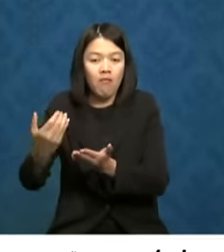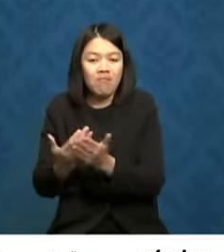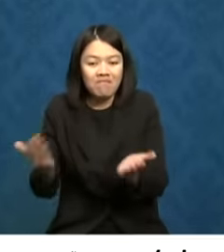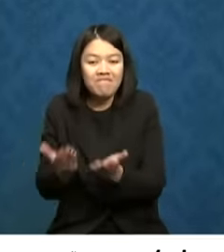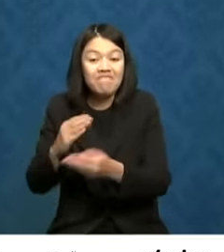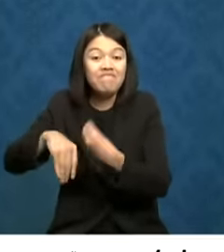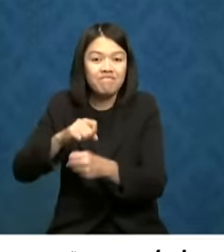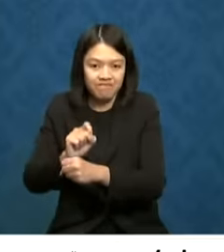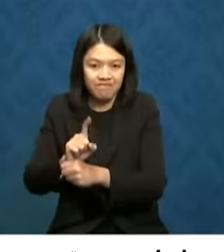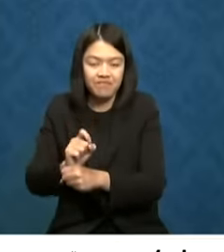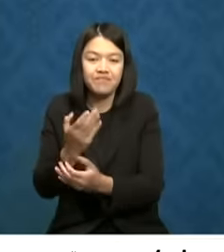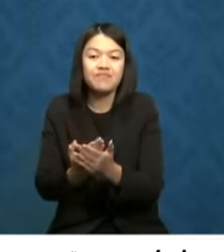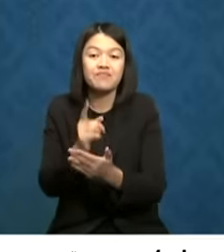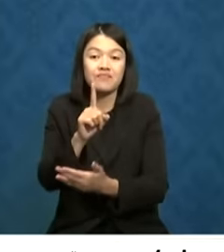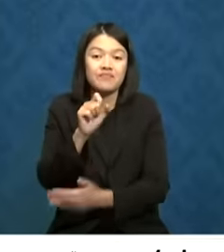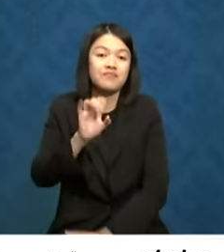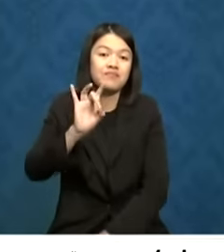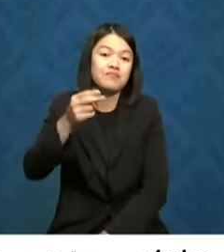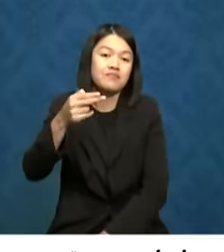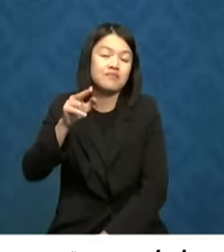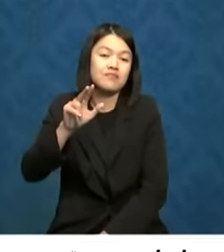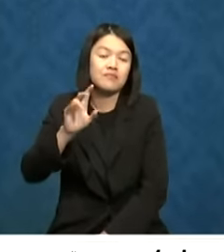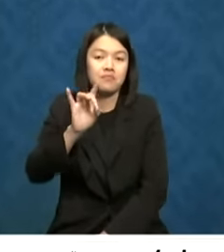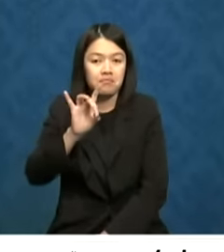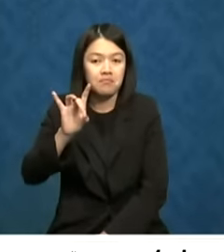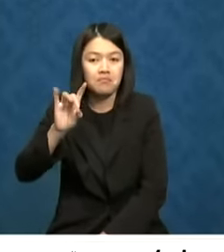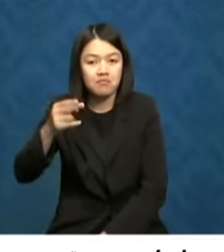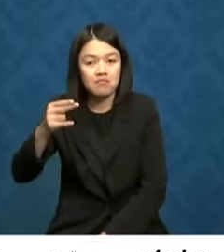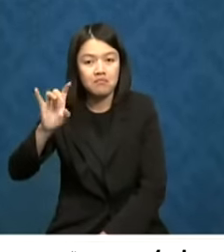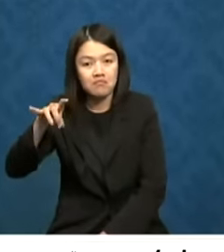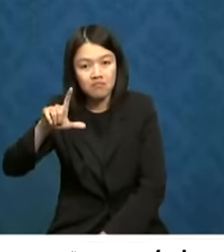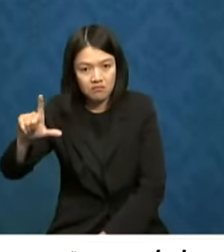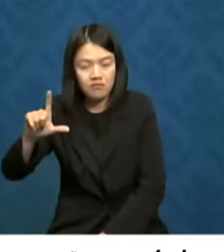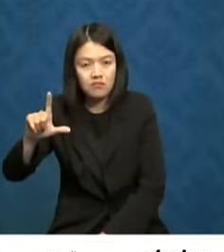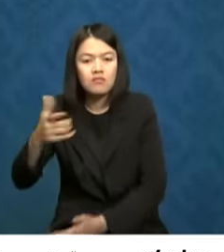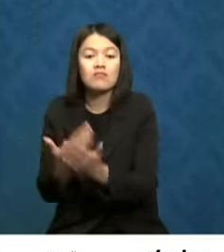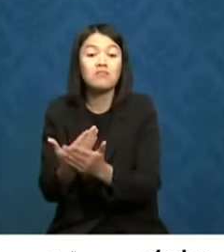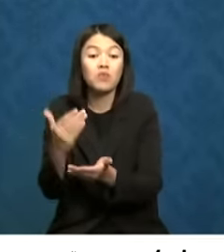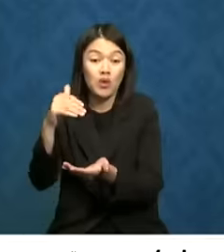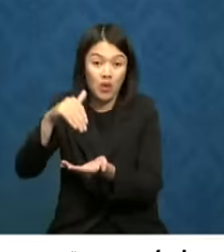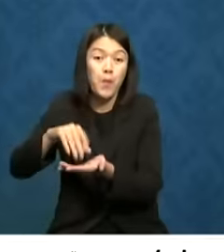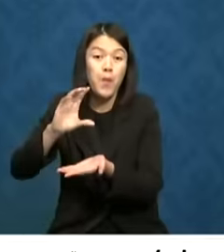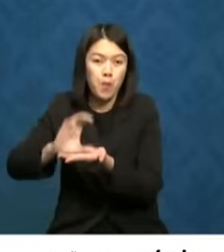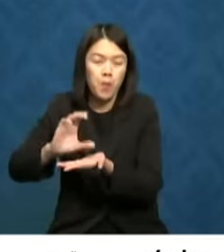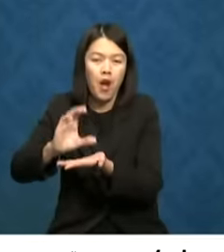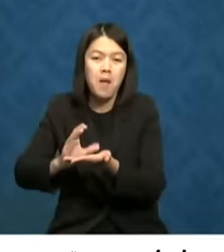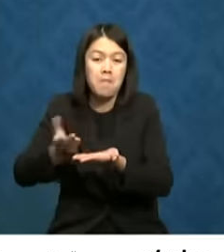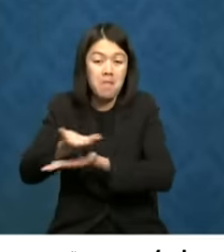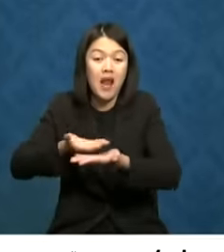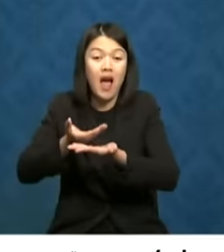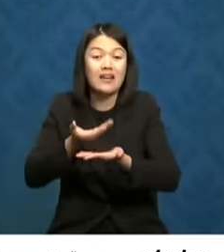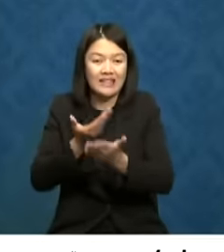เศรษฐกิจ17, 700ล้านที่อยู่ในงบกลางที่เราพิจารณาในมาตรา